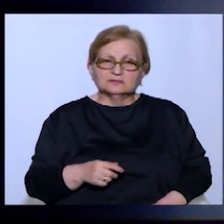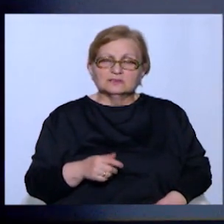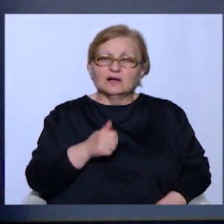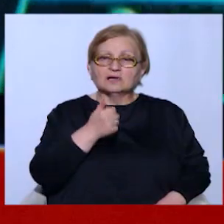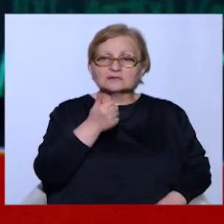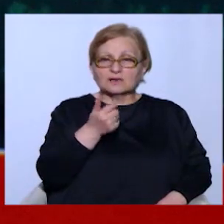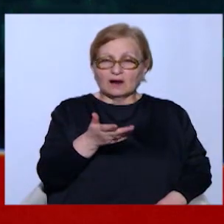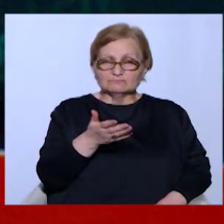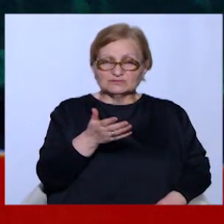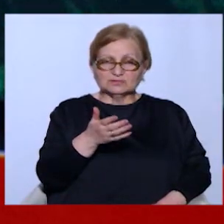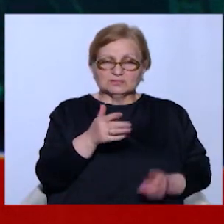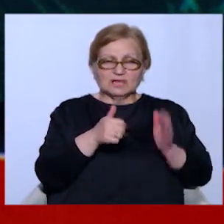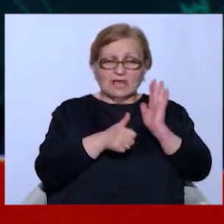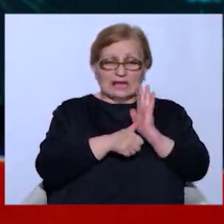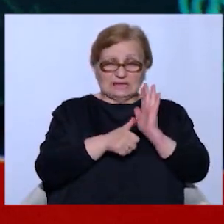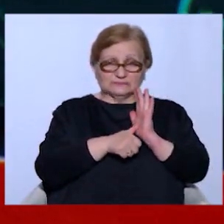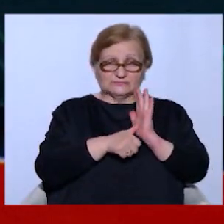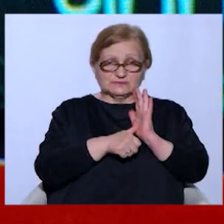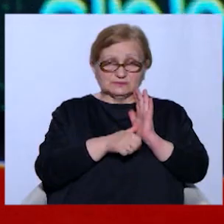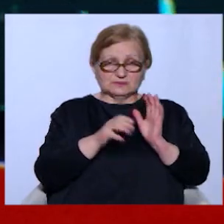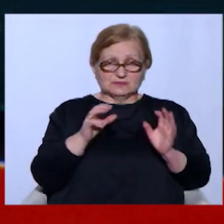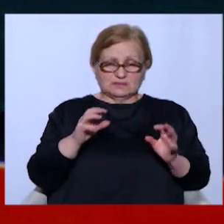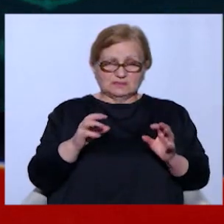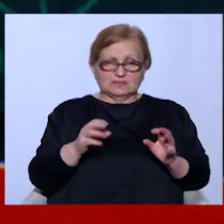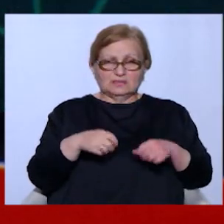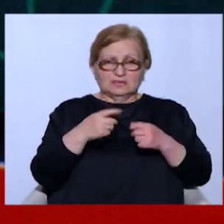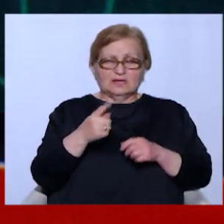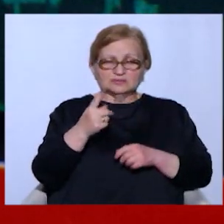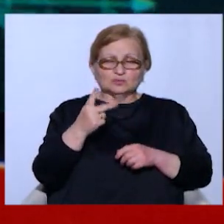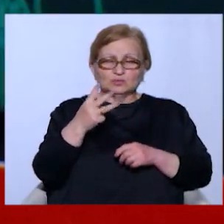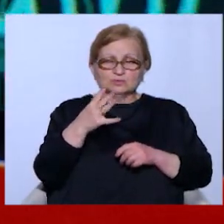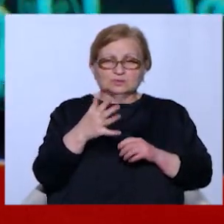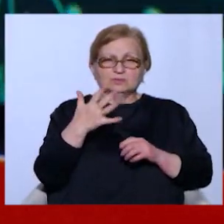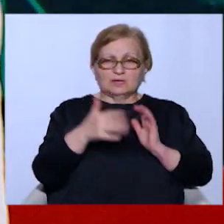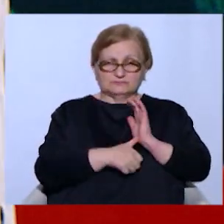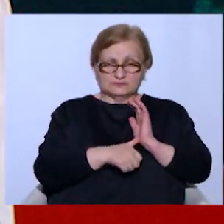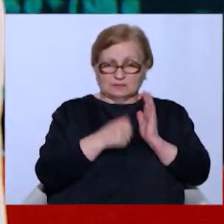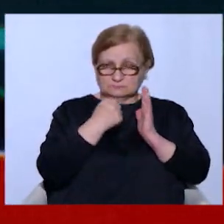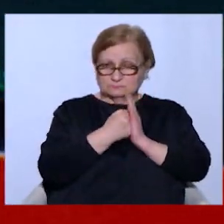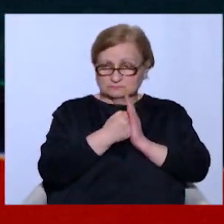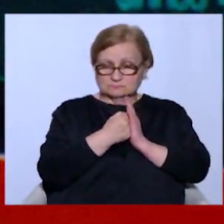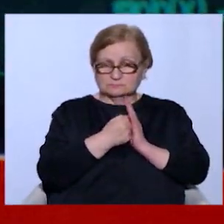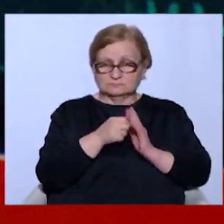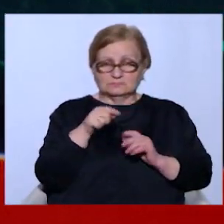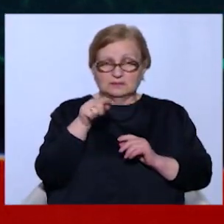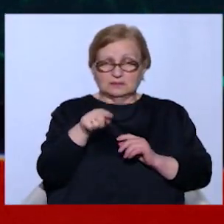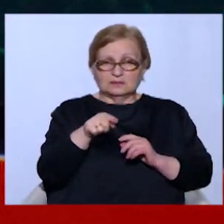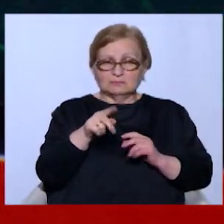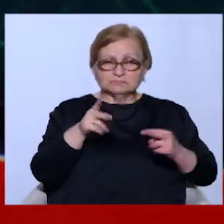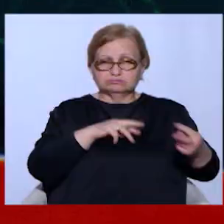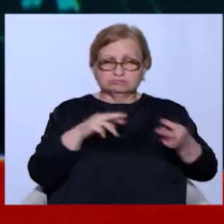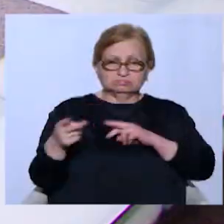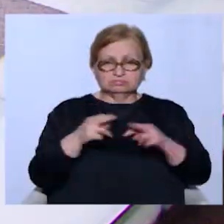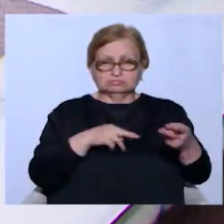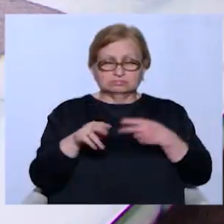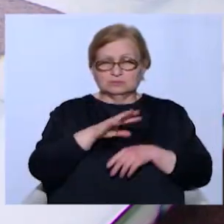რამდენიერად შეგვიძლია ჩვენ ავირჩიოთ 6 კამათელი, რომ იყოს სხვადასხვა ციფრი? ანუ ჩვენ მივიდა 1-იანი, 2-იანი, 3-იანი, 4-იანი, 5-იანი და 6-იანი. ცხადია, მათი განათლების